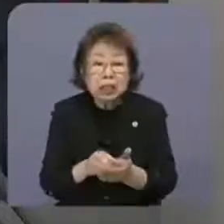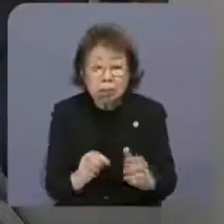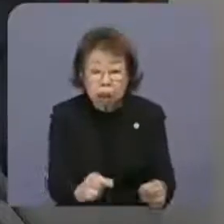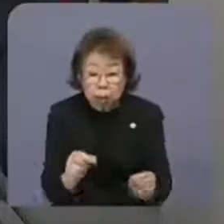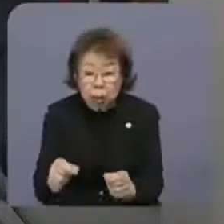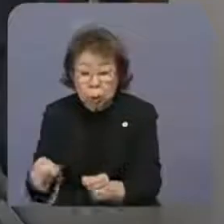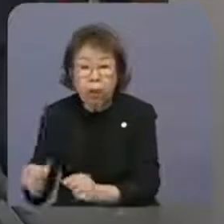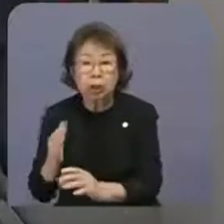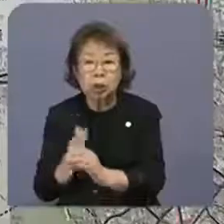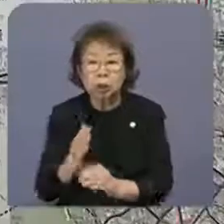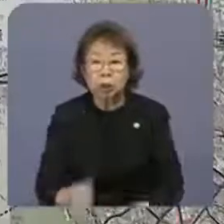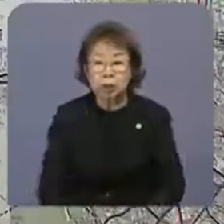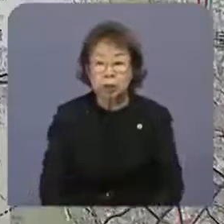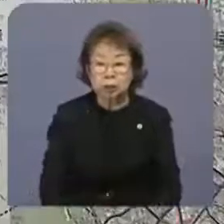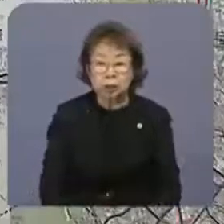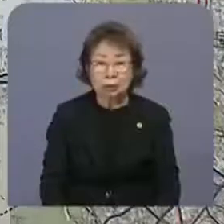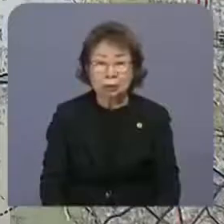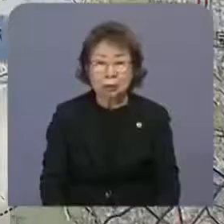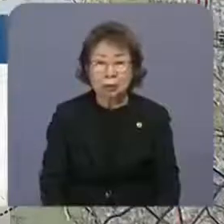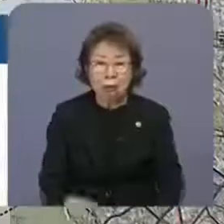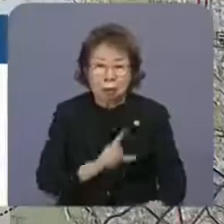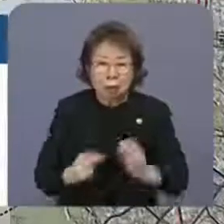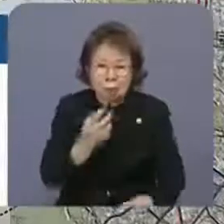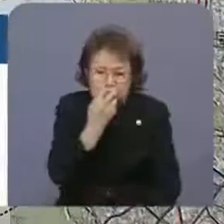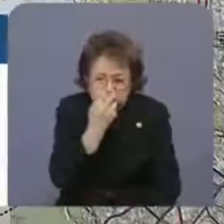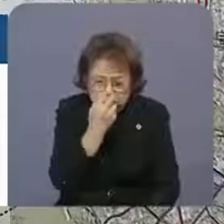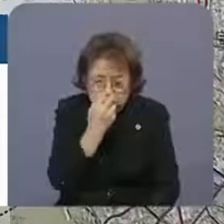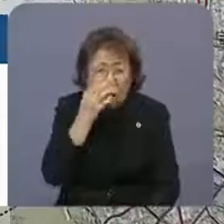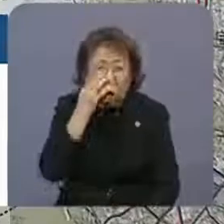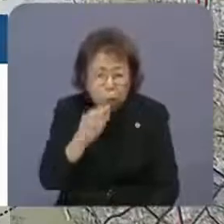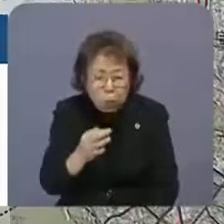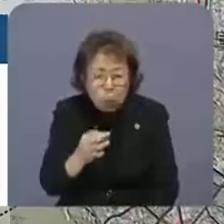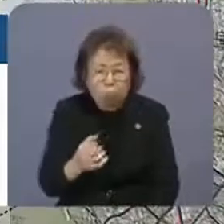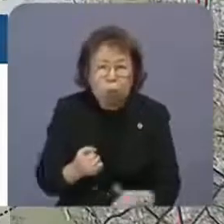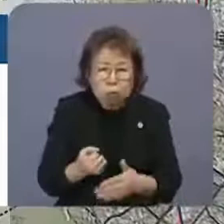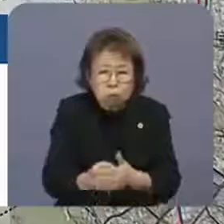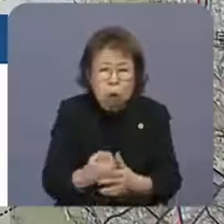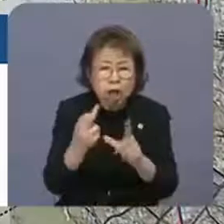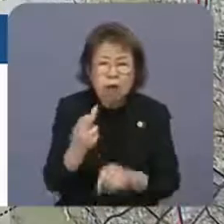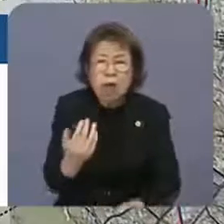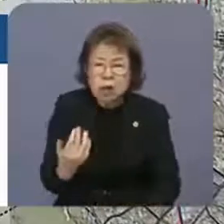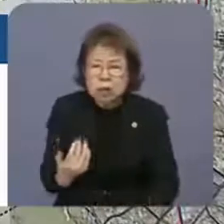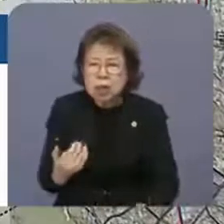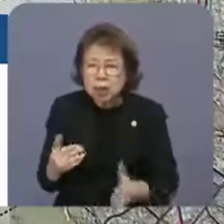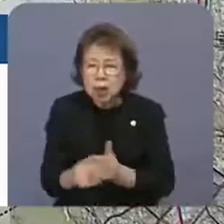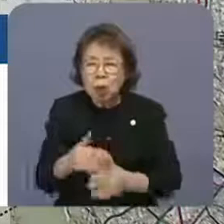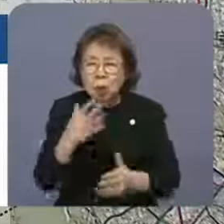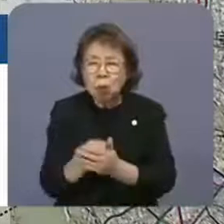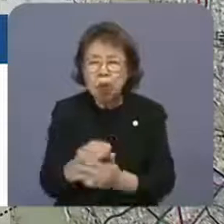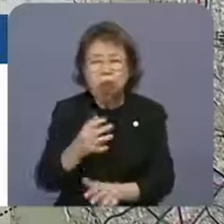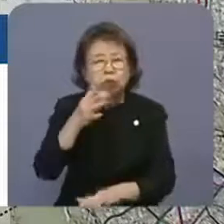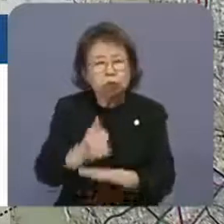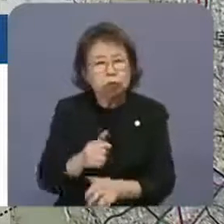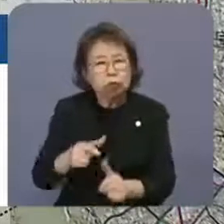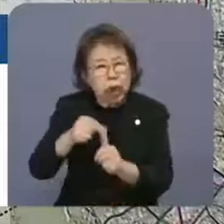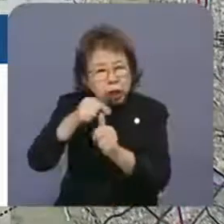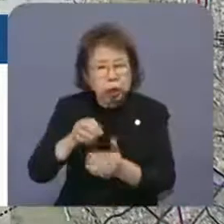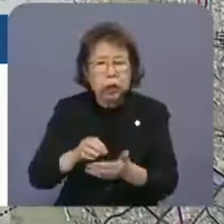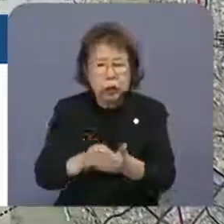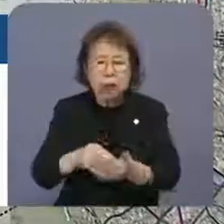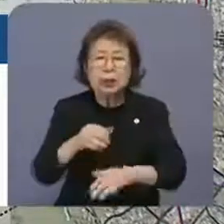있습니다 좀 더 심도있게 제 검토를 해서 연내에 국회 부의 재정 근거지를 제출 개